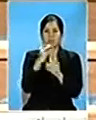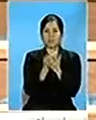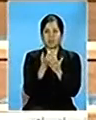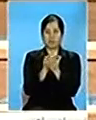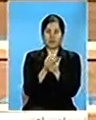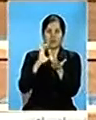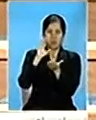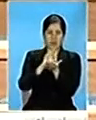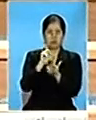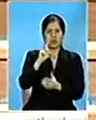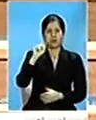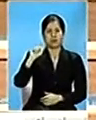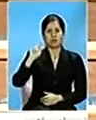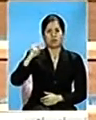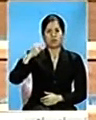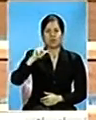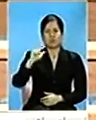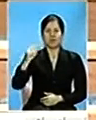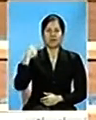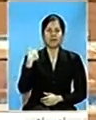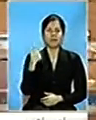เป็นต้นขอขอบคุณท่านประธาน